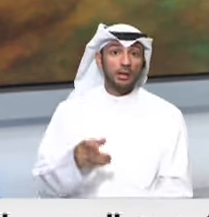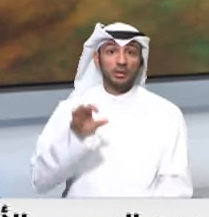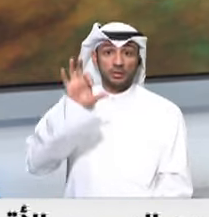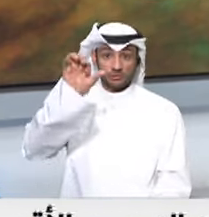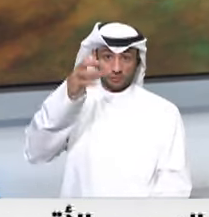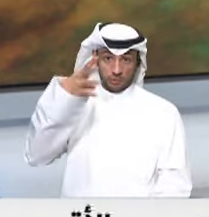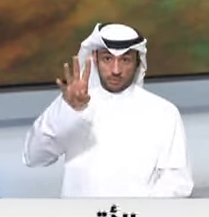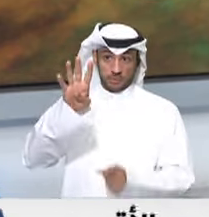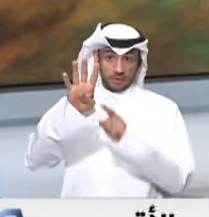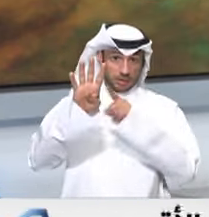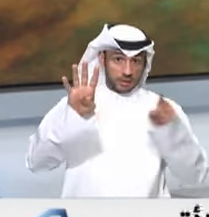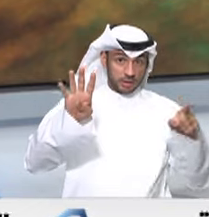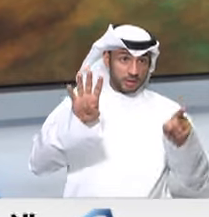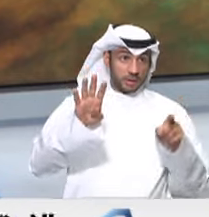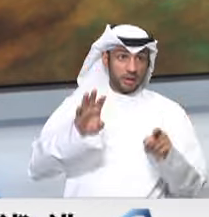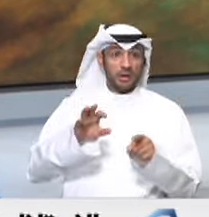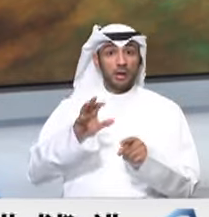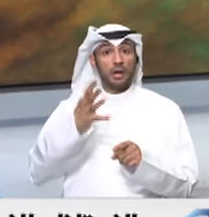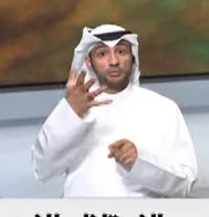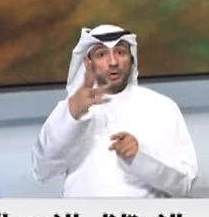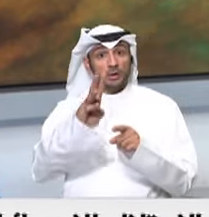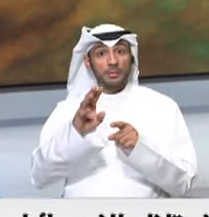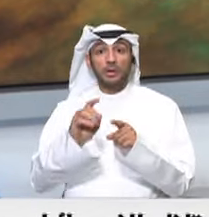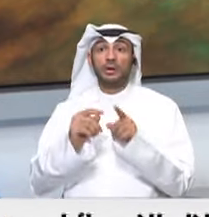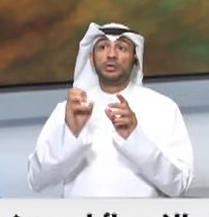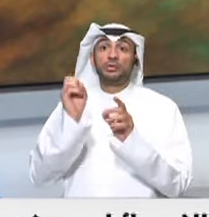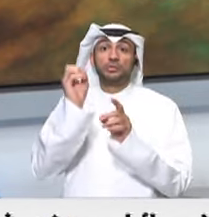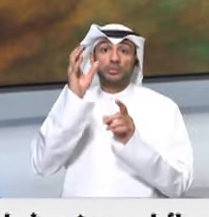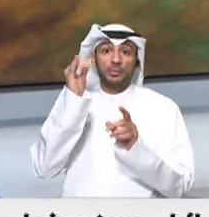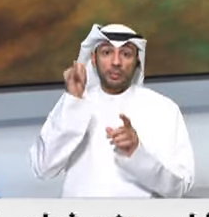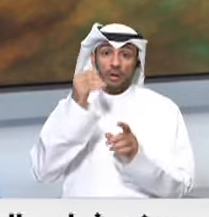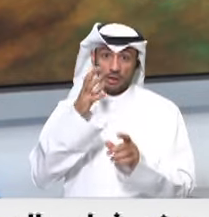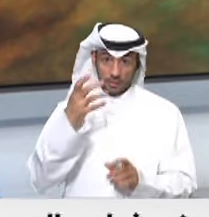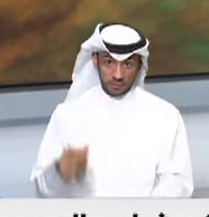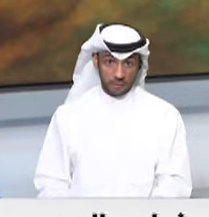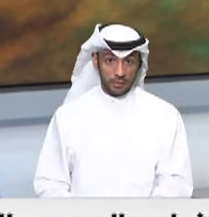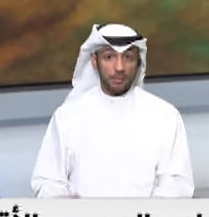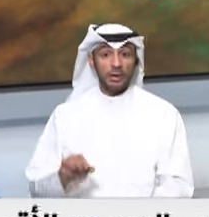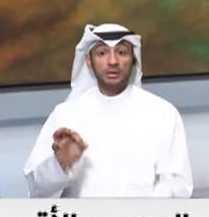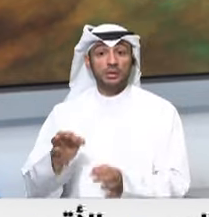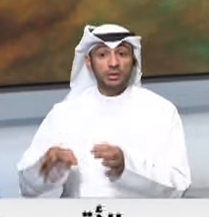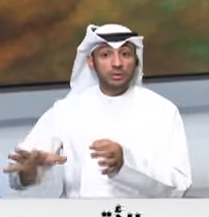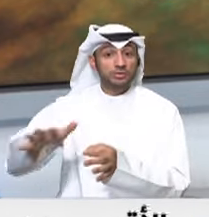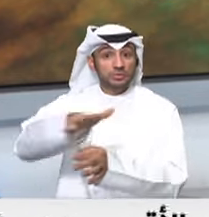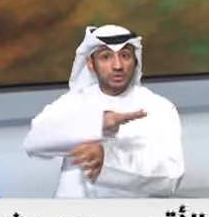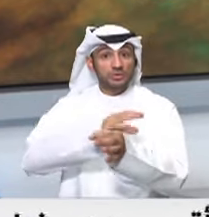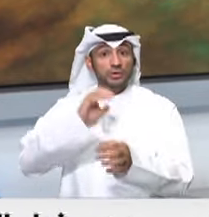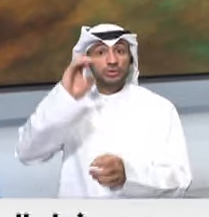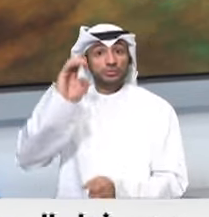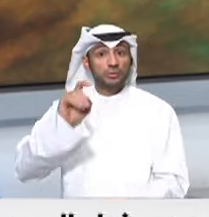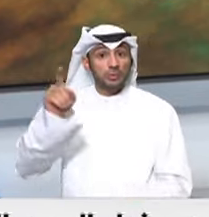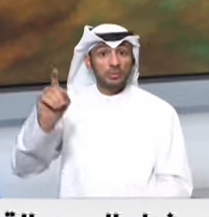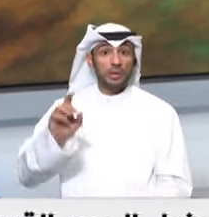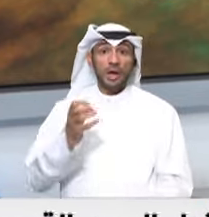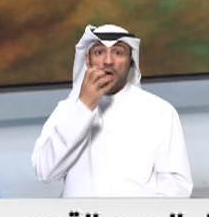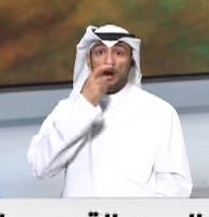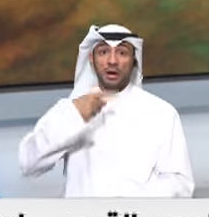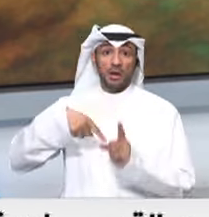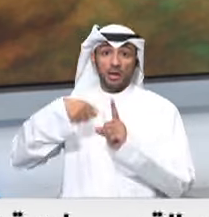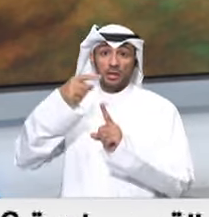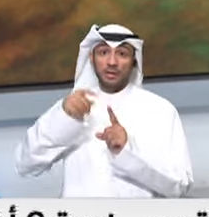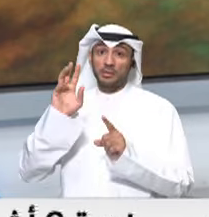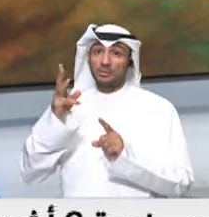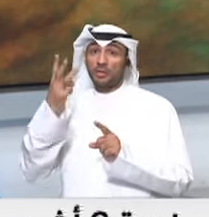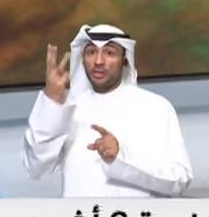49 درجه مئويه والاحساس قد يكون اعلى من ذلك جزرنا الجنوبيه درجات الحراره تتراوح ما بين ال